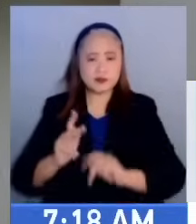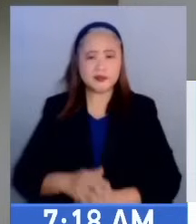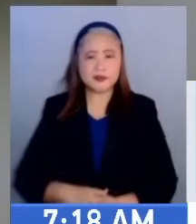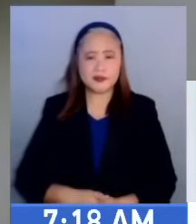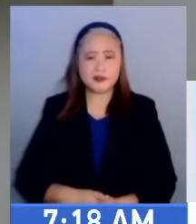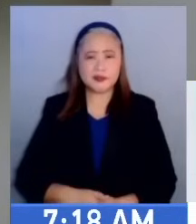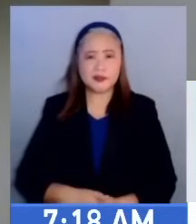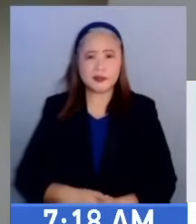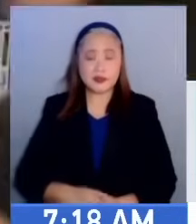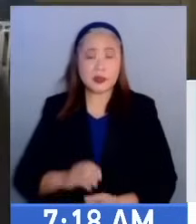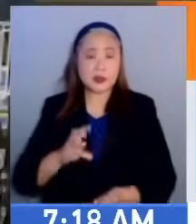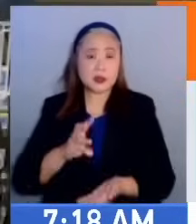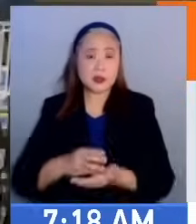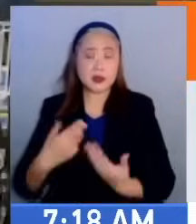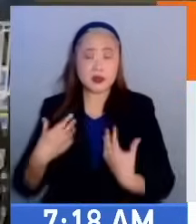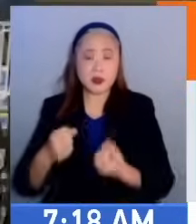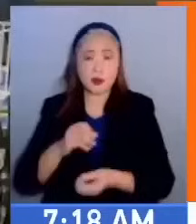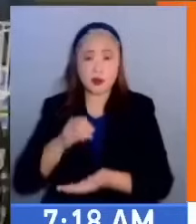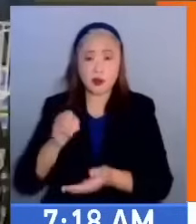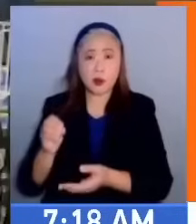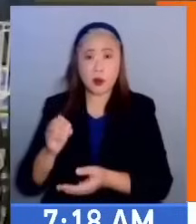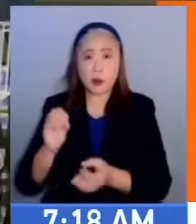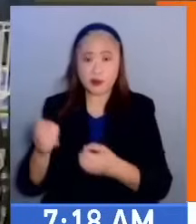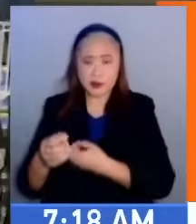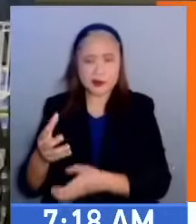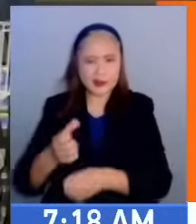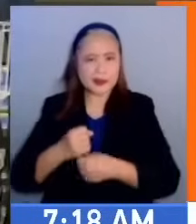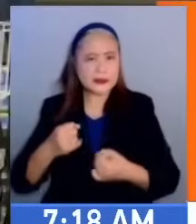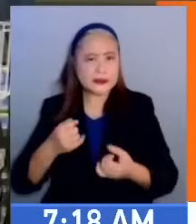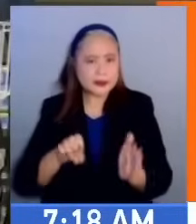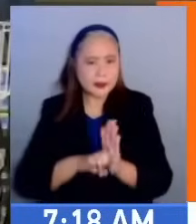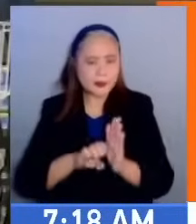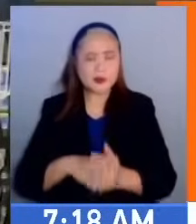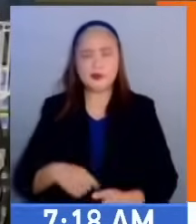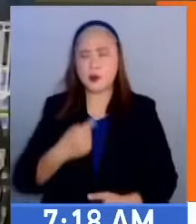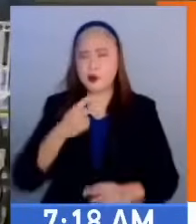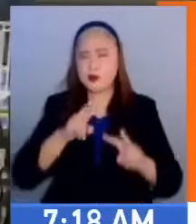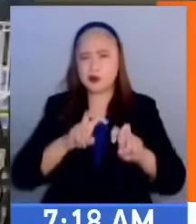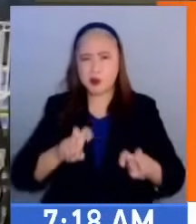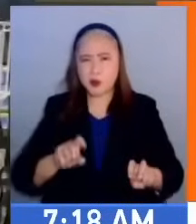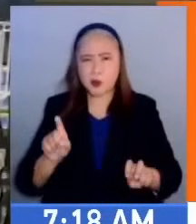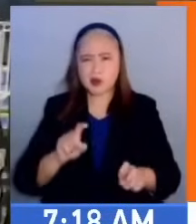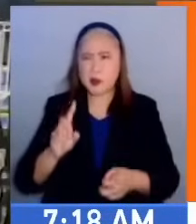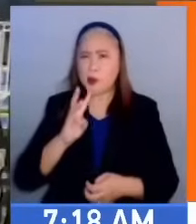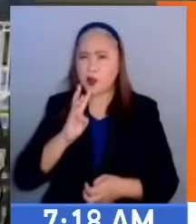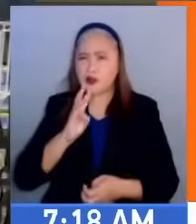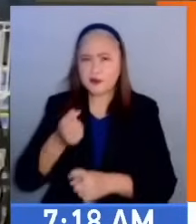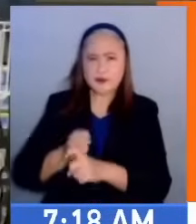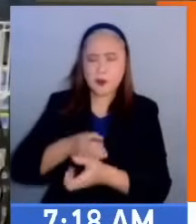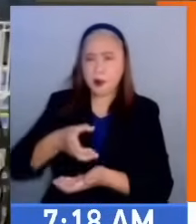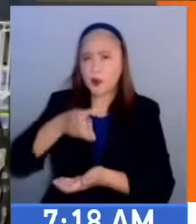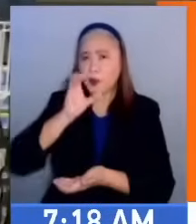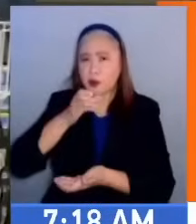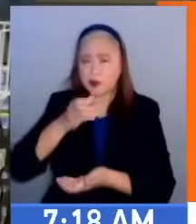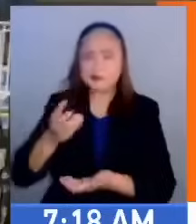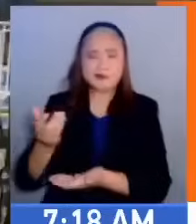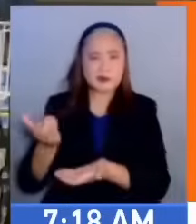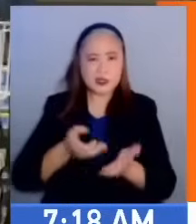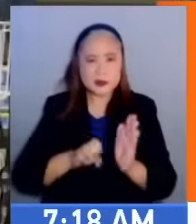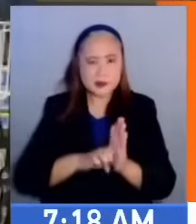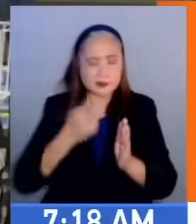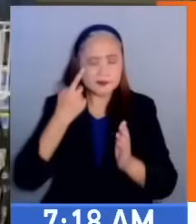kinay spaghetti and G investigate and also ang water source nila so naka Nam samples for analysis para ma-identify